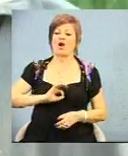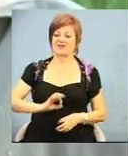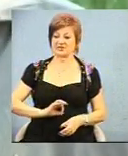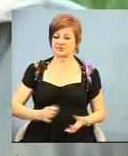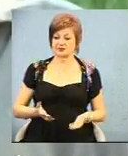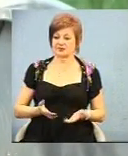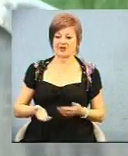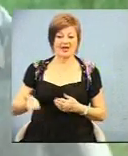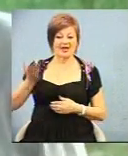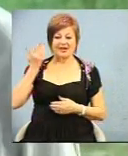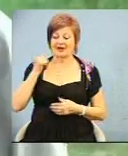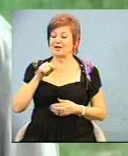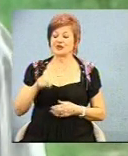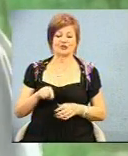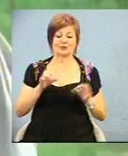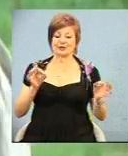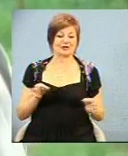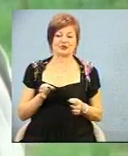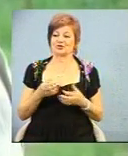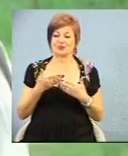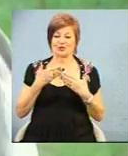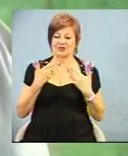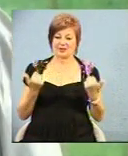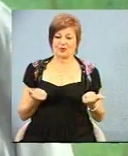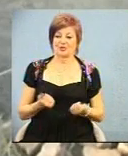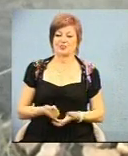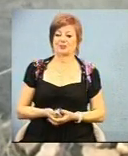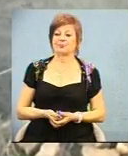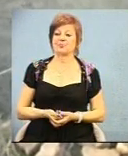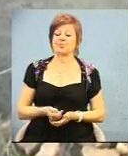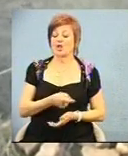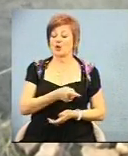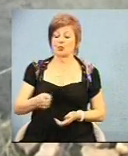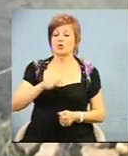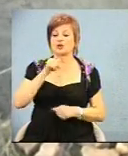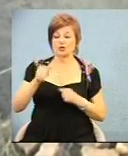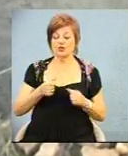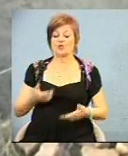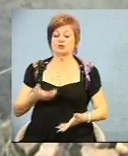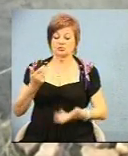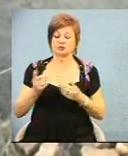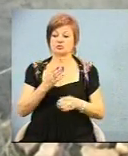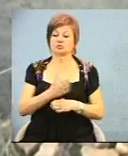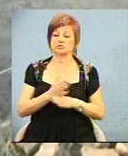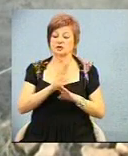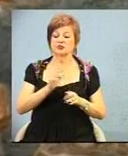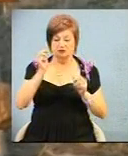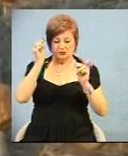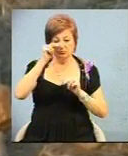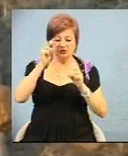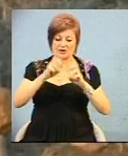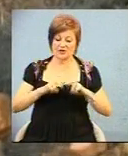Вибачте, раніше нікого, ніякої матеріальної культури росіян тут не було. Протягом року артефакти перебуватимуть на вивченні в